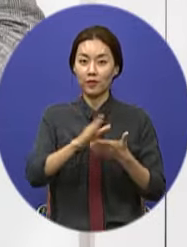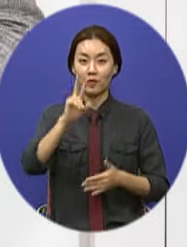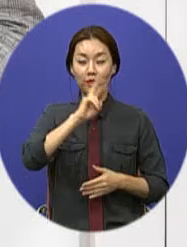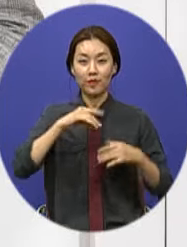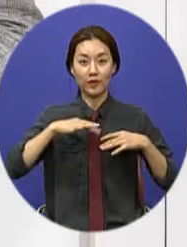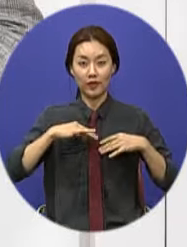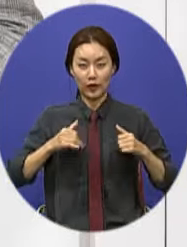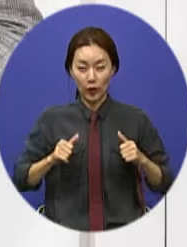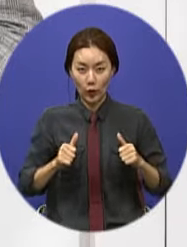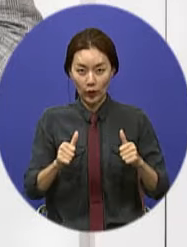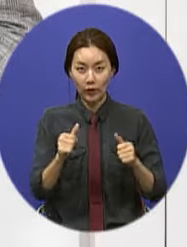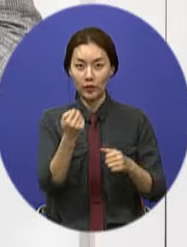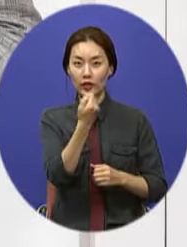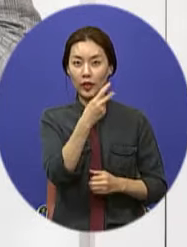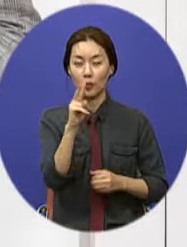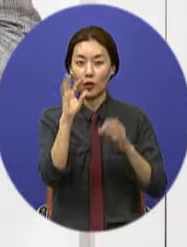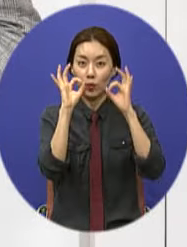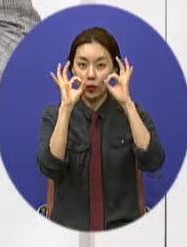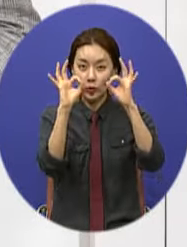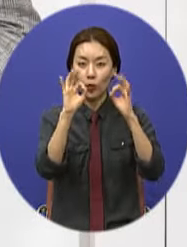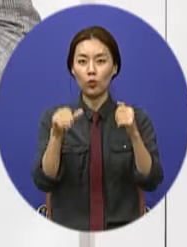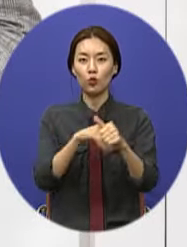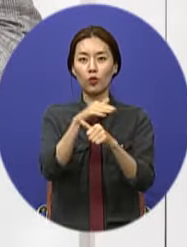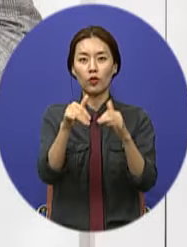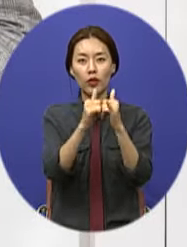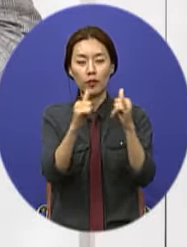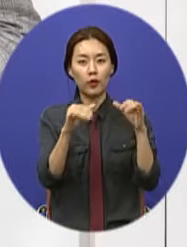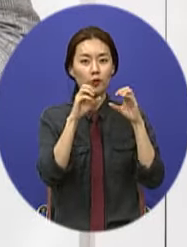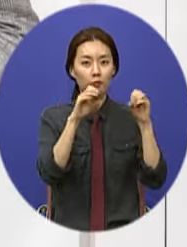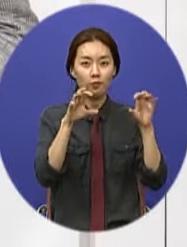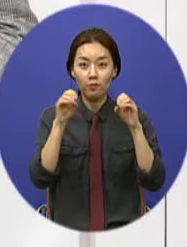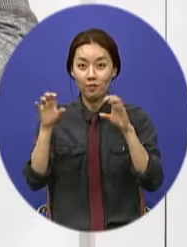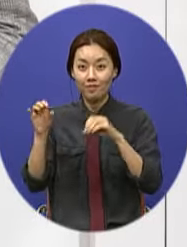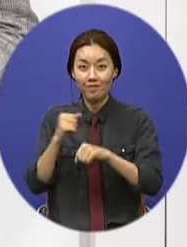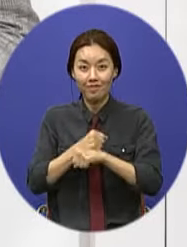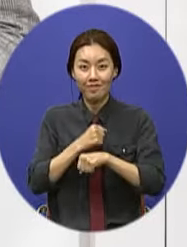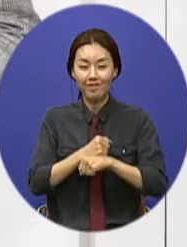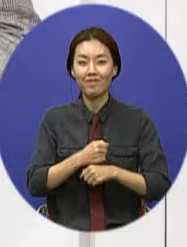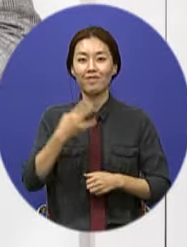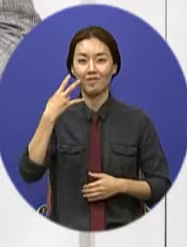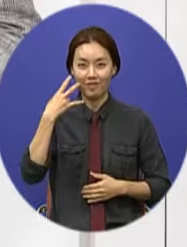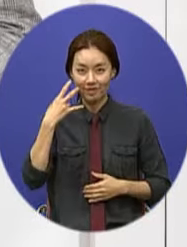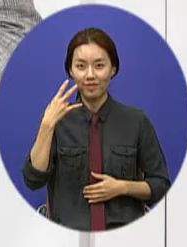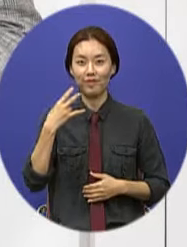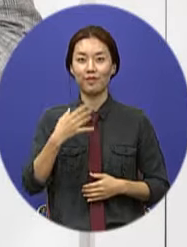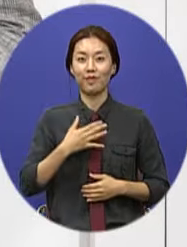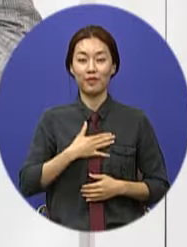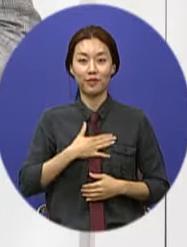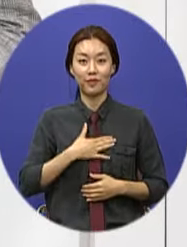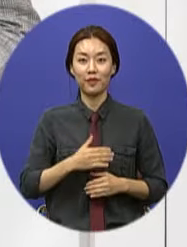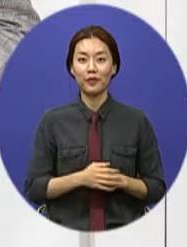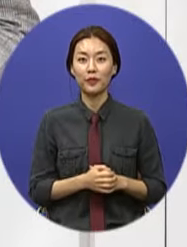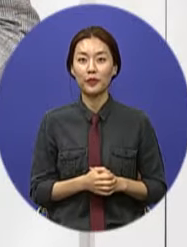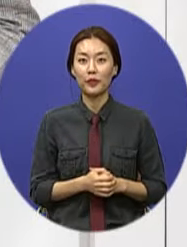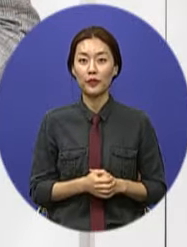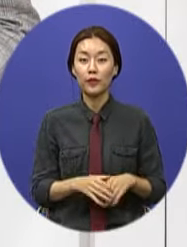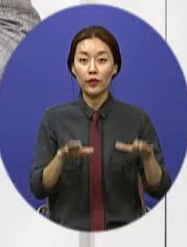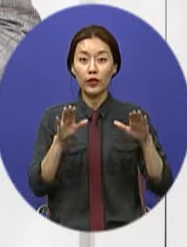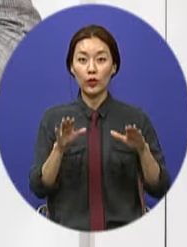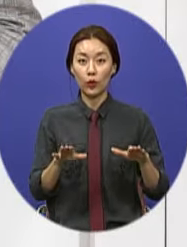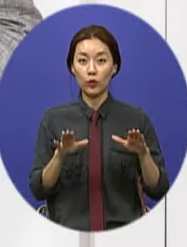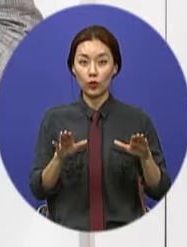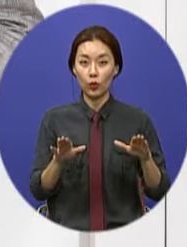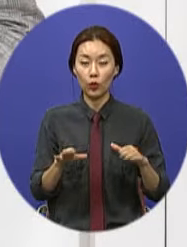시청하시고. 예. 예, 주변에 계시는 분들한테 선전도 좀 하시고. 예. 그걸 하시기 바라겠습니다. 네. 네. 자, 오늘